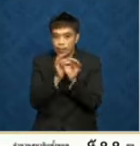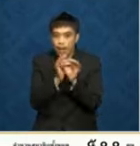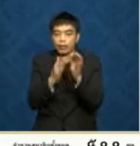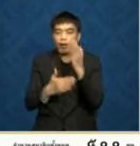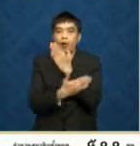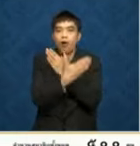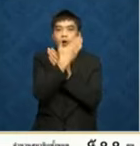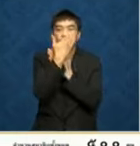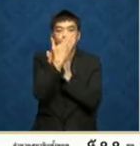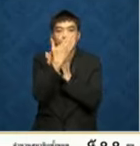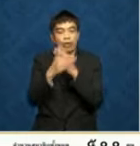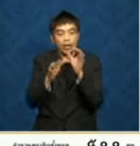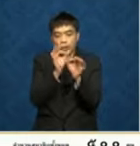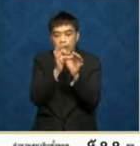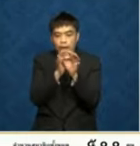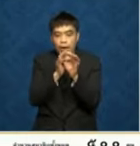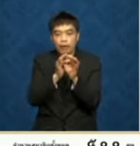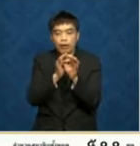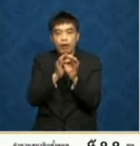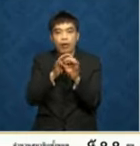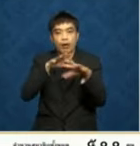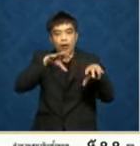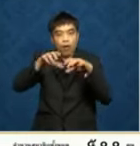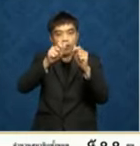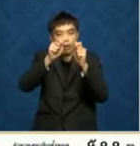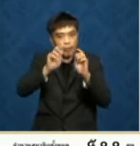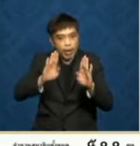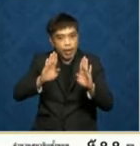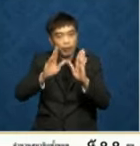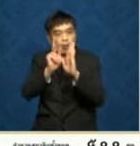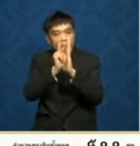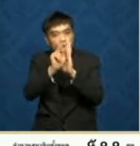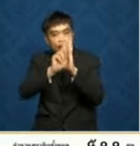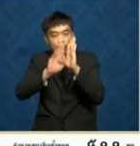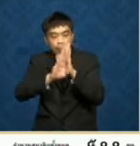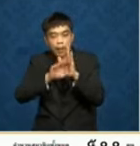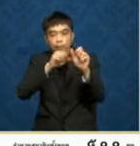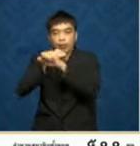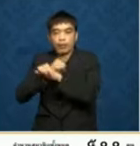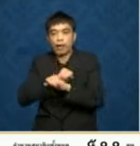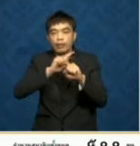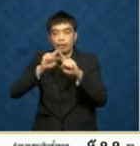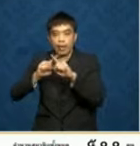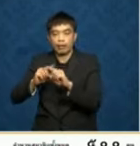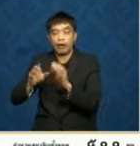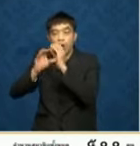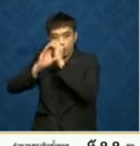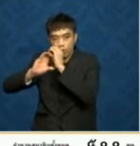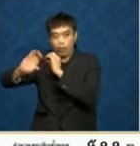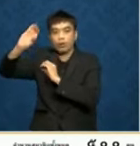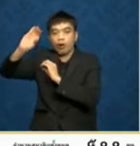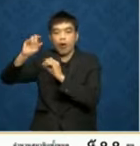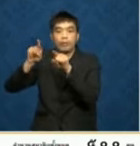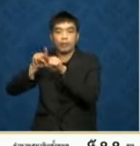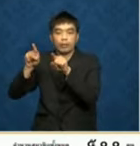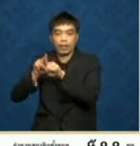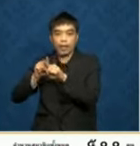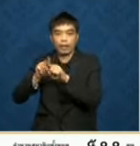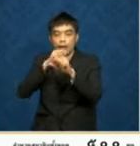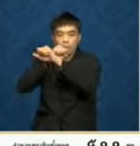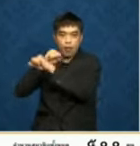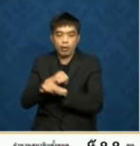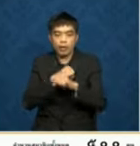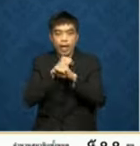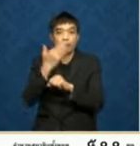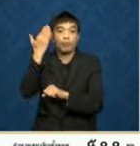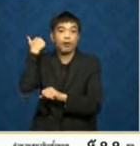้ไขปัหาบญชีม้าแล้วกการทำธตกรรมของมชชชีพกอสทช.พึคลกออมาตรการป้องการซิมม้าไปเมื่อ 27